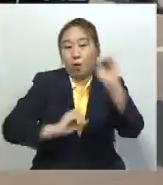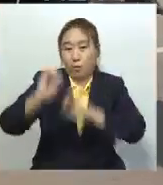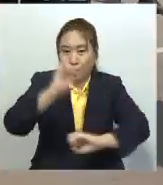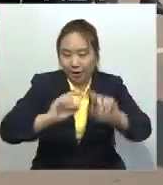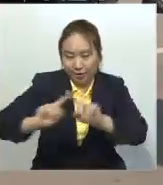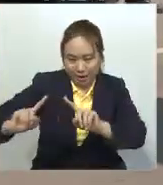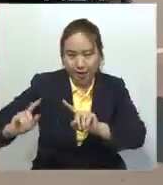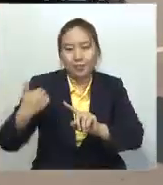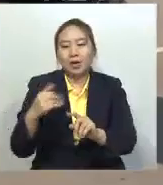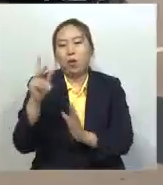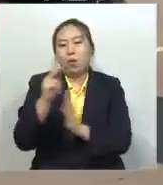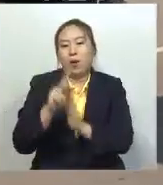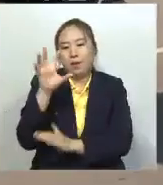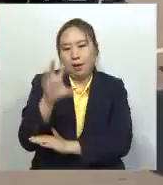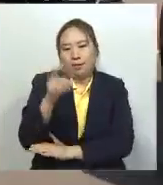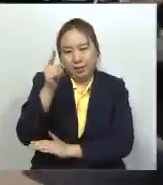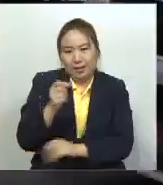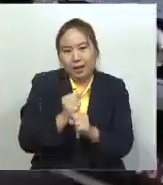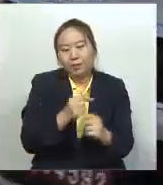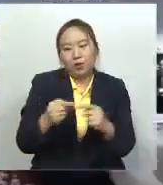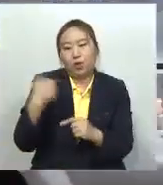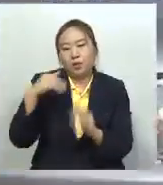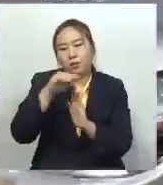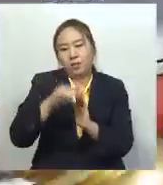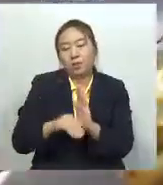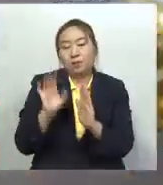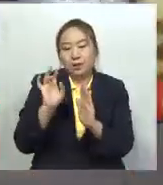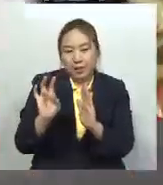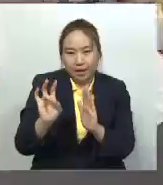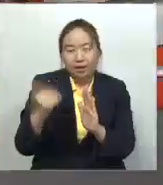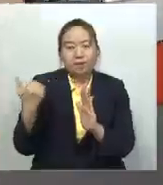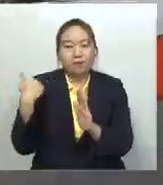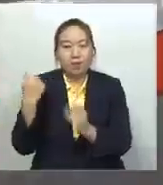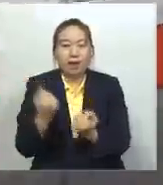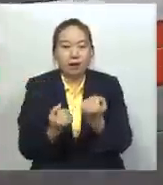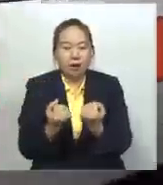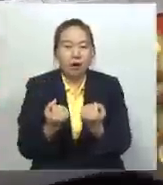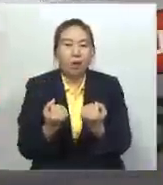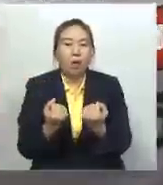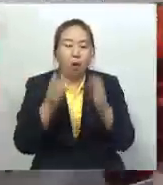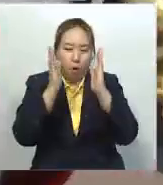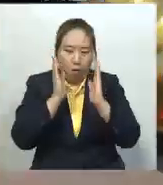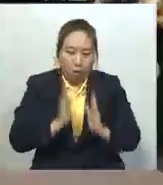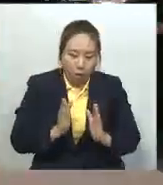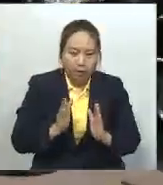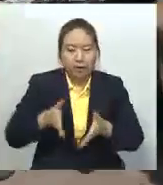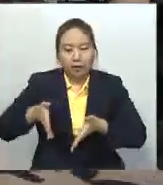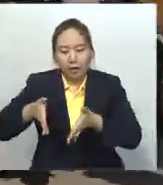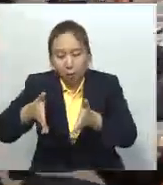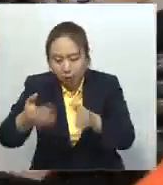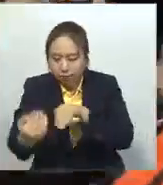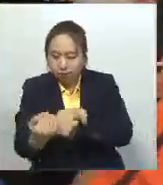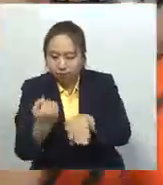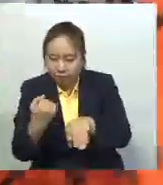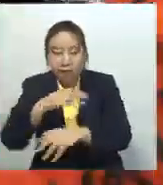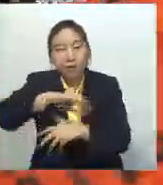เน้นการบังคับใช้กฎหมายอย่างจริงจังและต่อเนื่องใน7มาตรการนะครับทั้งมาตรการลดปัจจัยเสี่ยงด้านคนด้านถนนและก็สภาพ